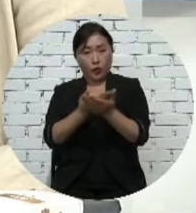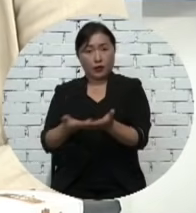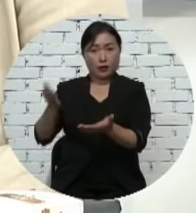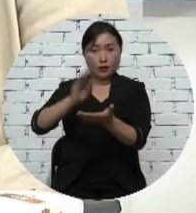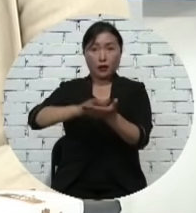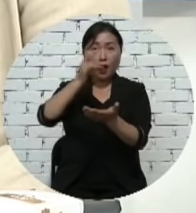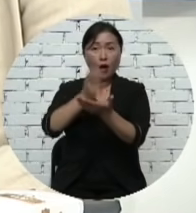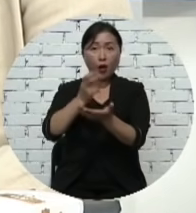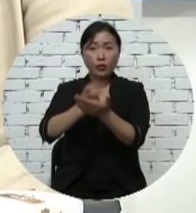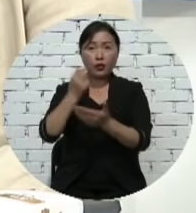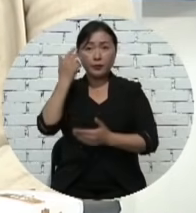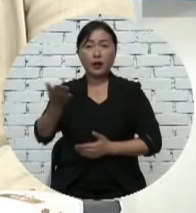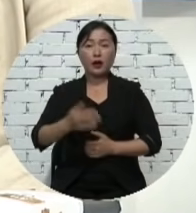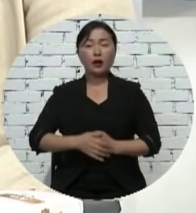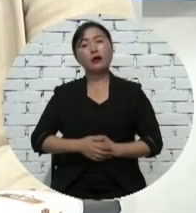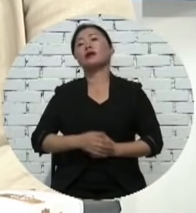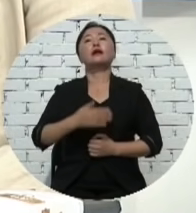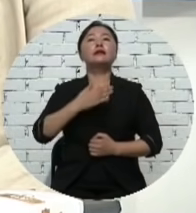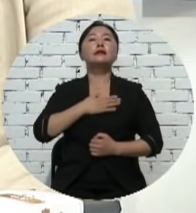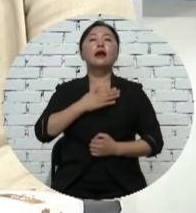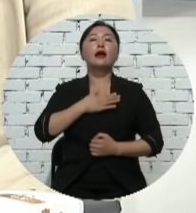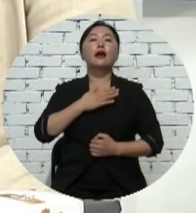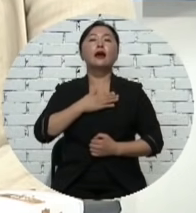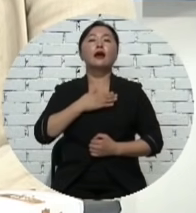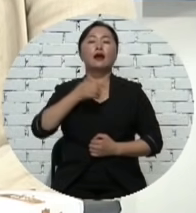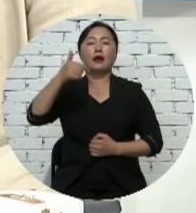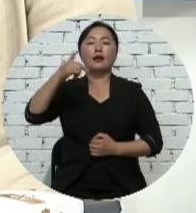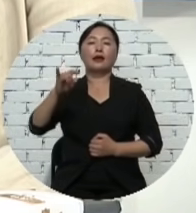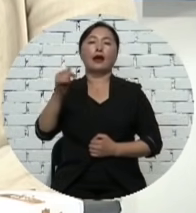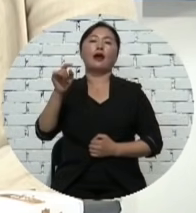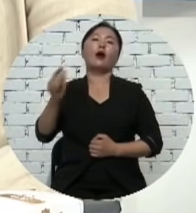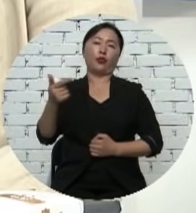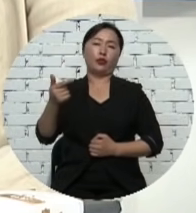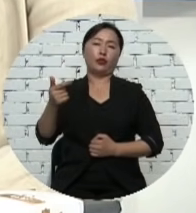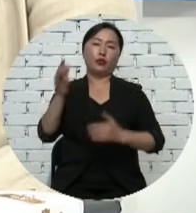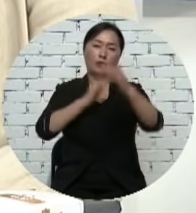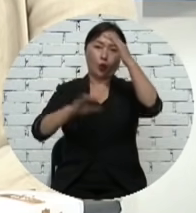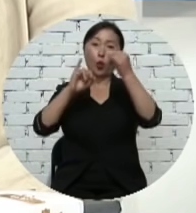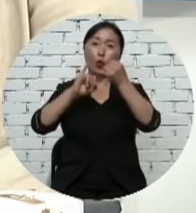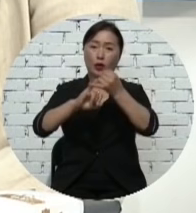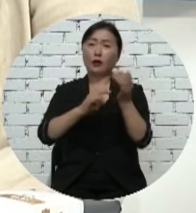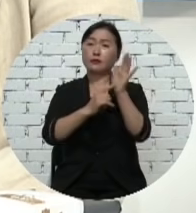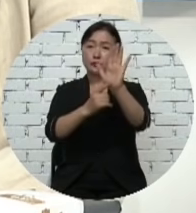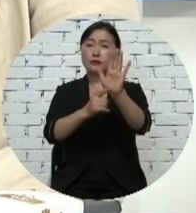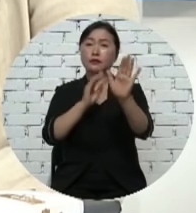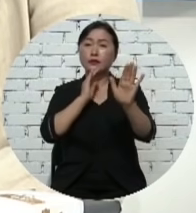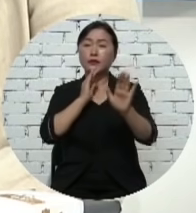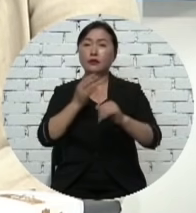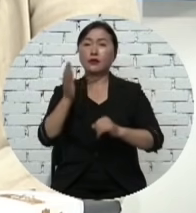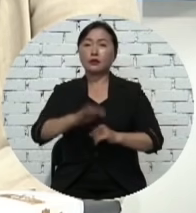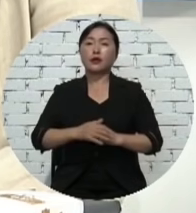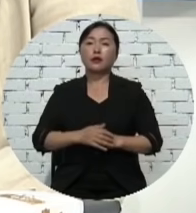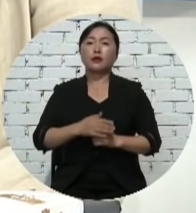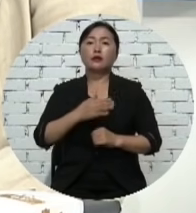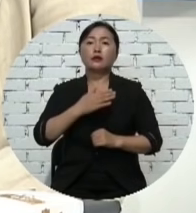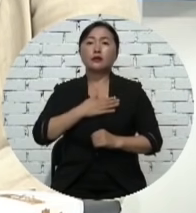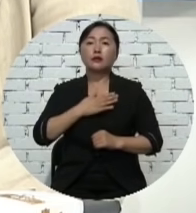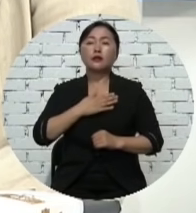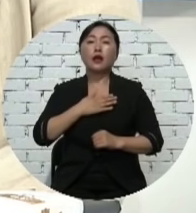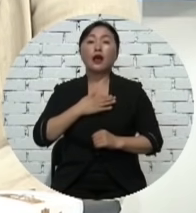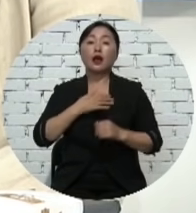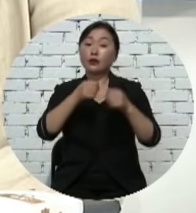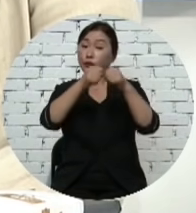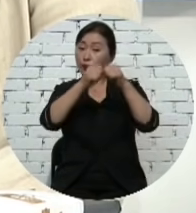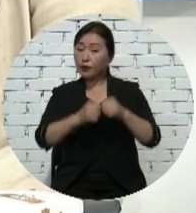아니에요? 제가 사실 개헌을 공약을 했죠. 네. 근데 제가 개헌을 공약을 했는데 저희들이 말하는 소리는 잘 듣질 않아서